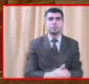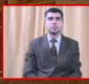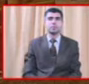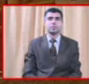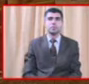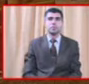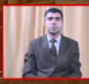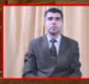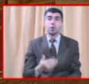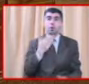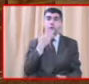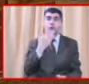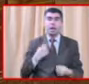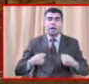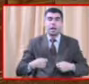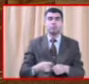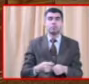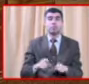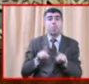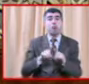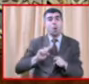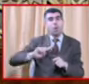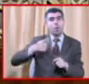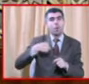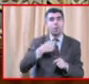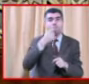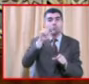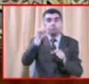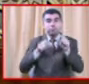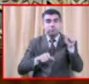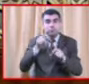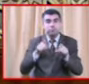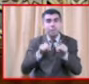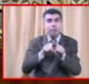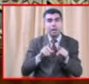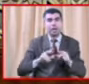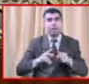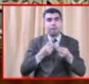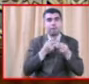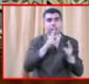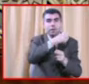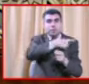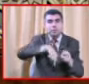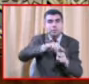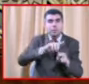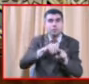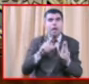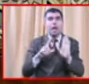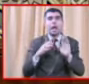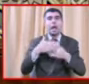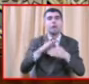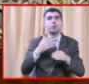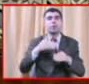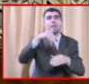شكرا. بداية أخبر السيدات والسادة النواب المحترمين على أنه ستعقد جلسة تشريعية للدراسة والتصويت على مشاريع القوانين